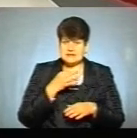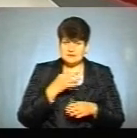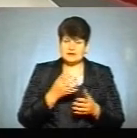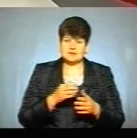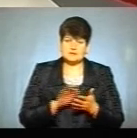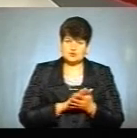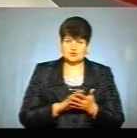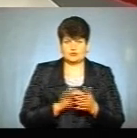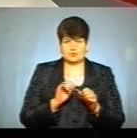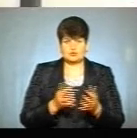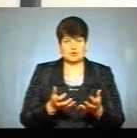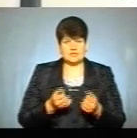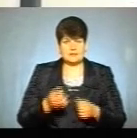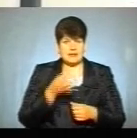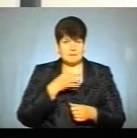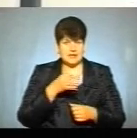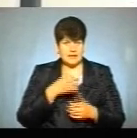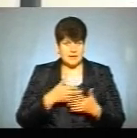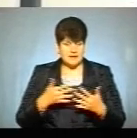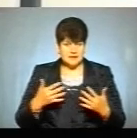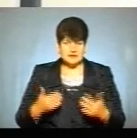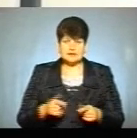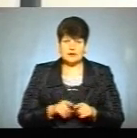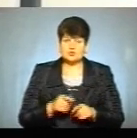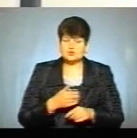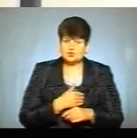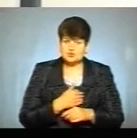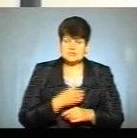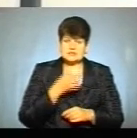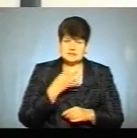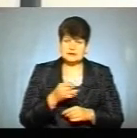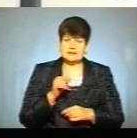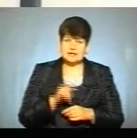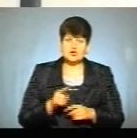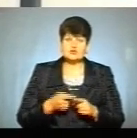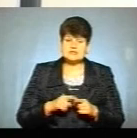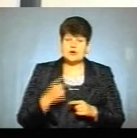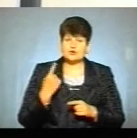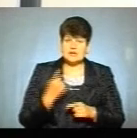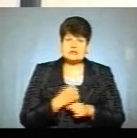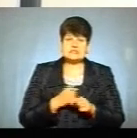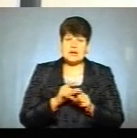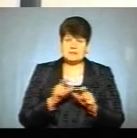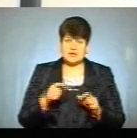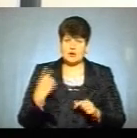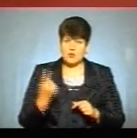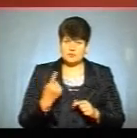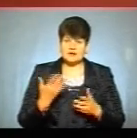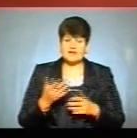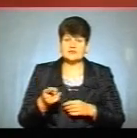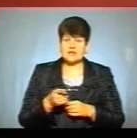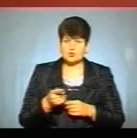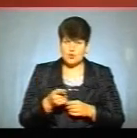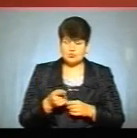певні медикаменти. І також хотів би наголосити на тому, що саме це одна з аптек області, яка в Тернополі,